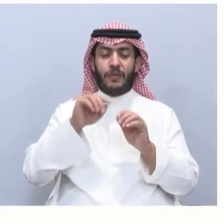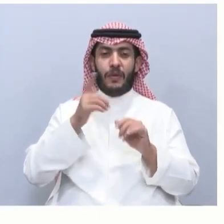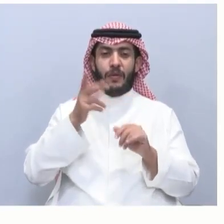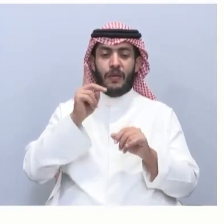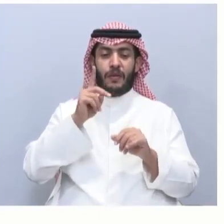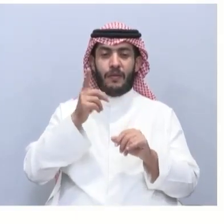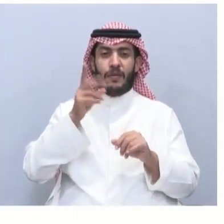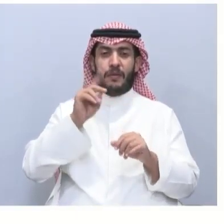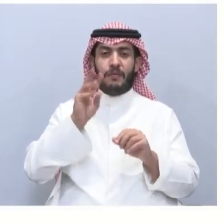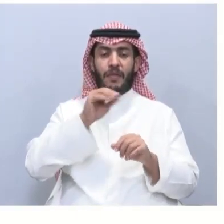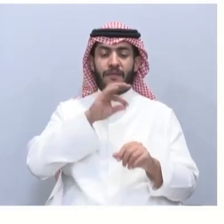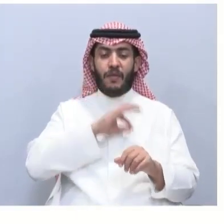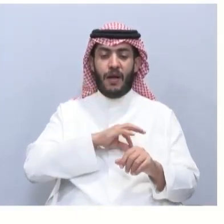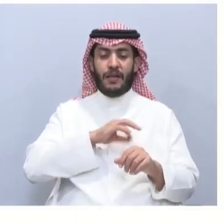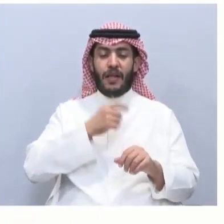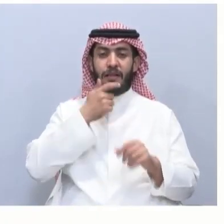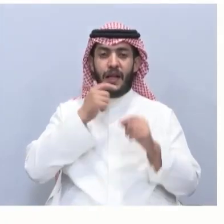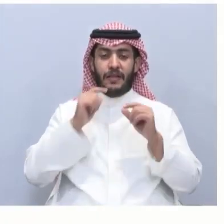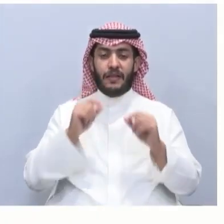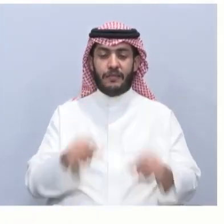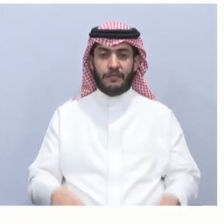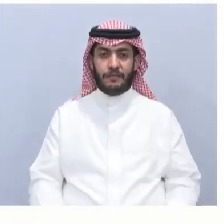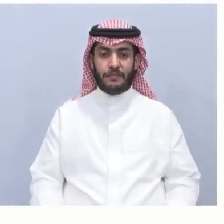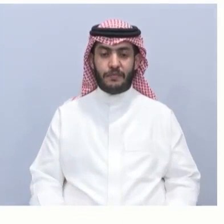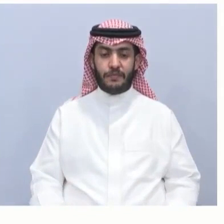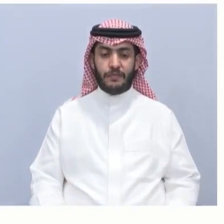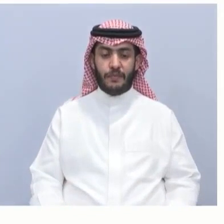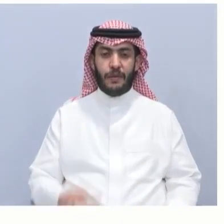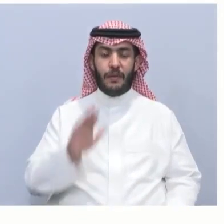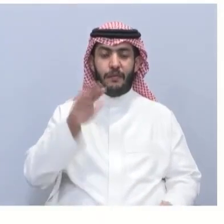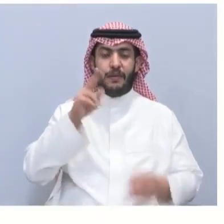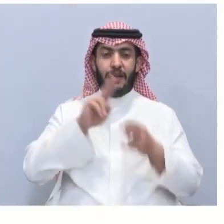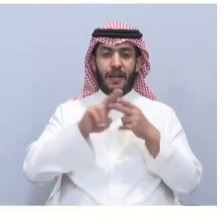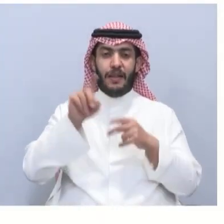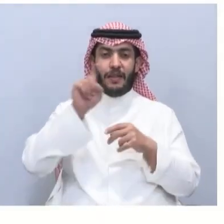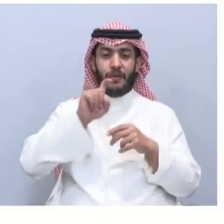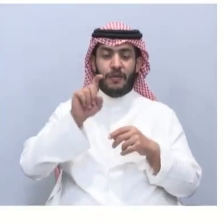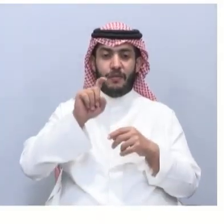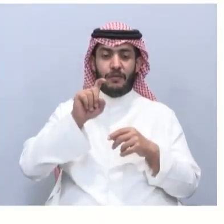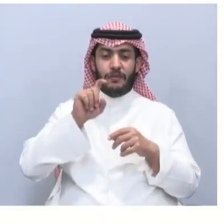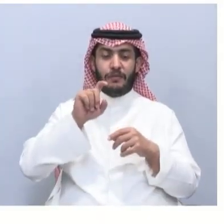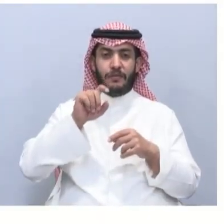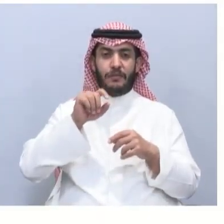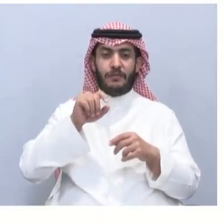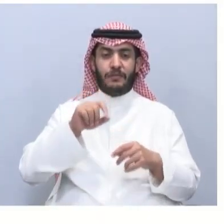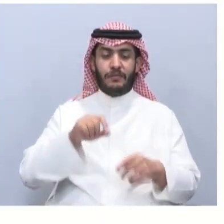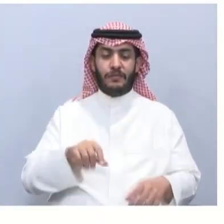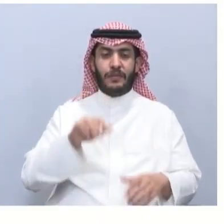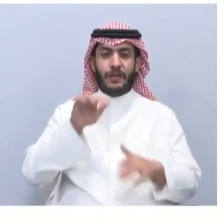ونعرف بعض فوائد الحديث كما سنقوم بحل التقويم والى